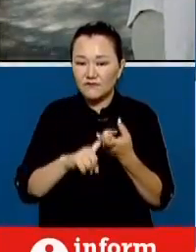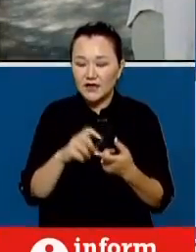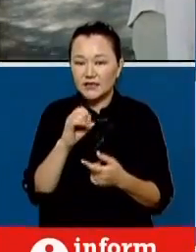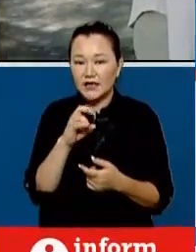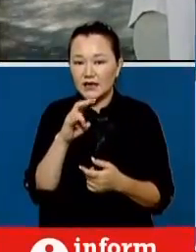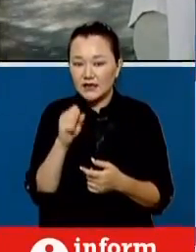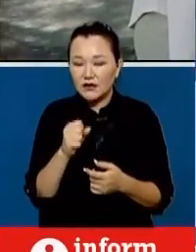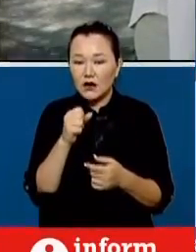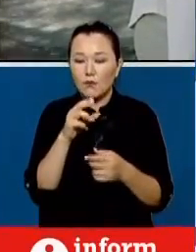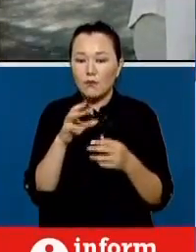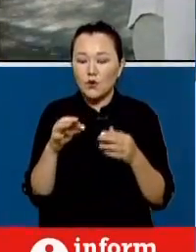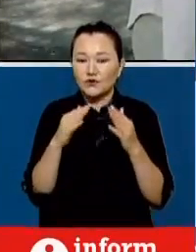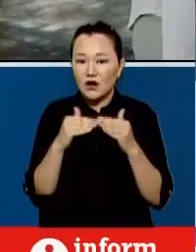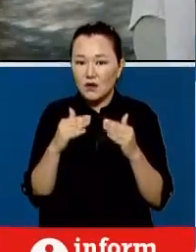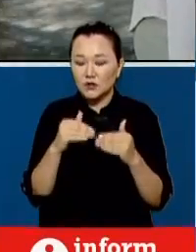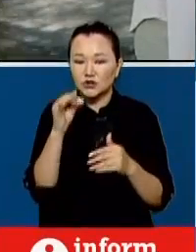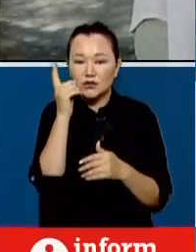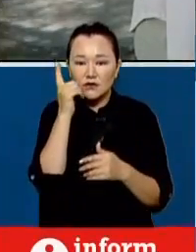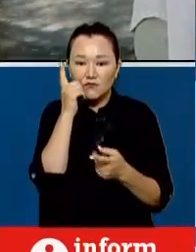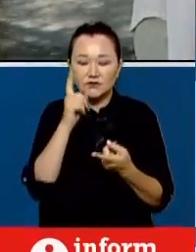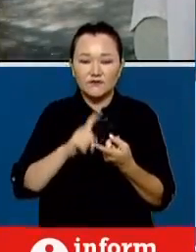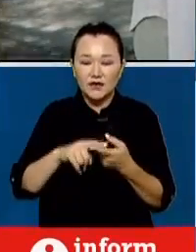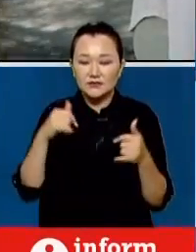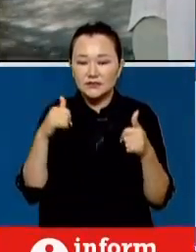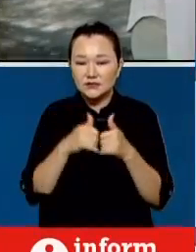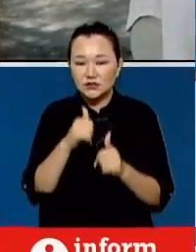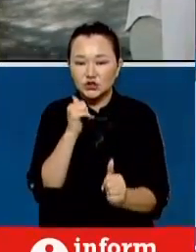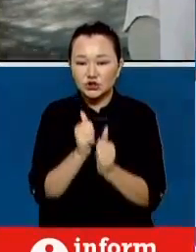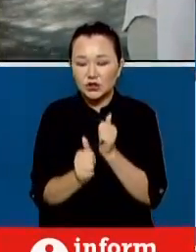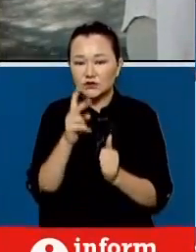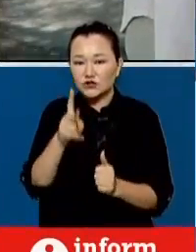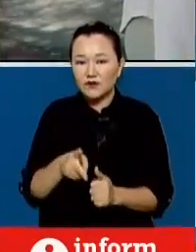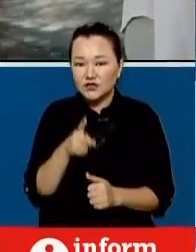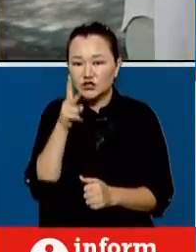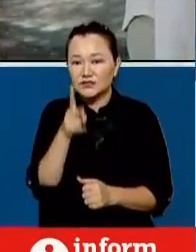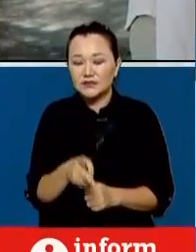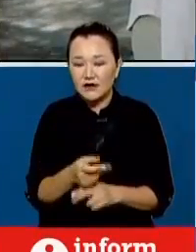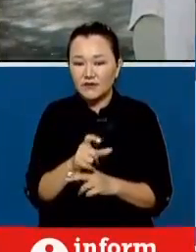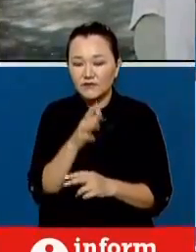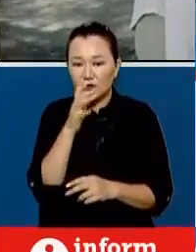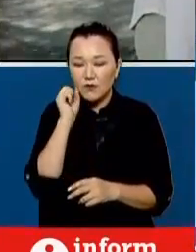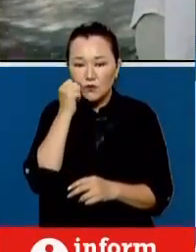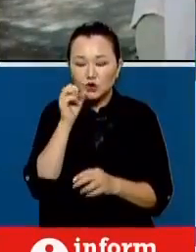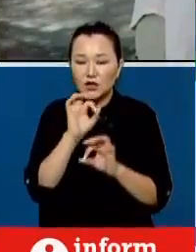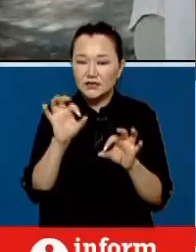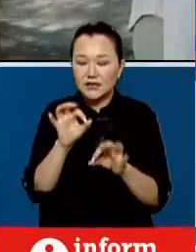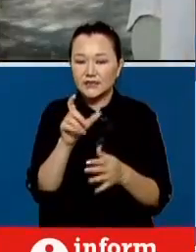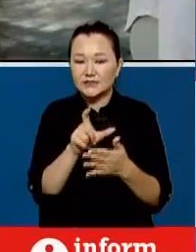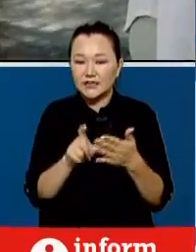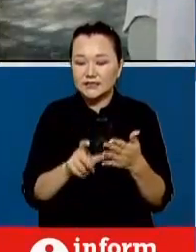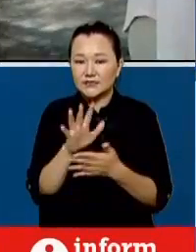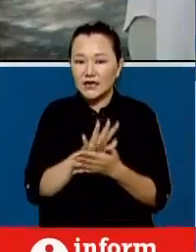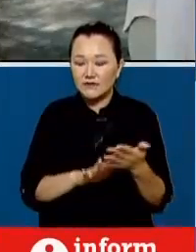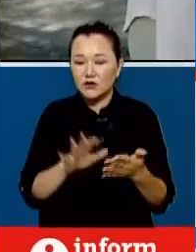Еленой Лисковой по домашнему и мобильному телефонам в течение 2 часов. Все это время бабушки диктовали текст заявления